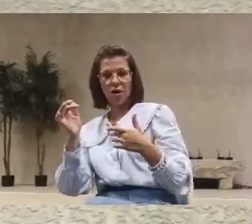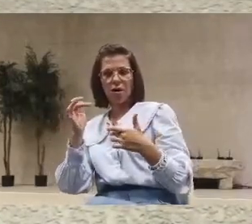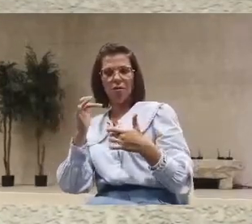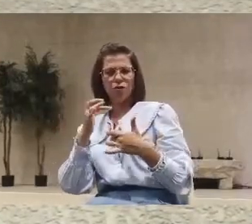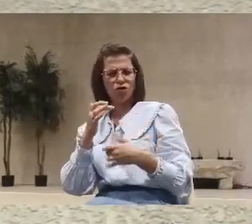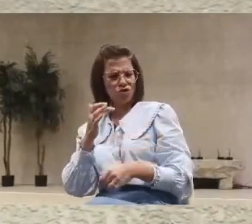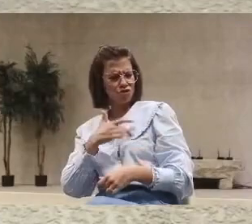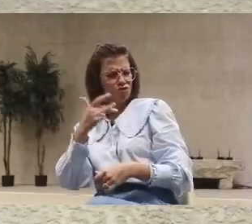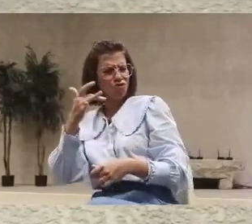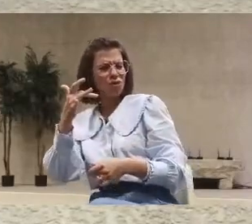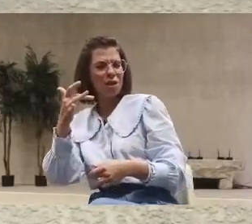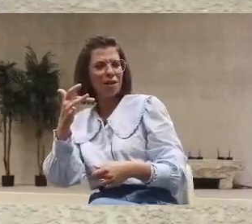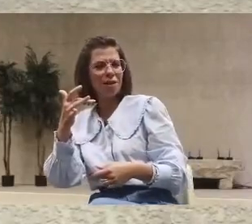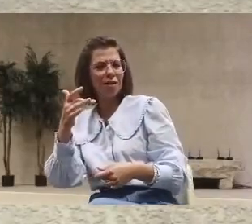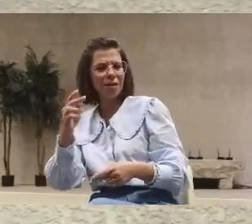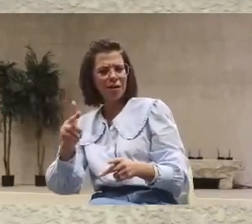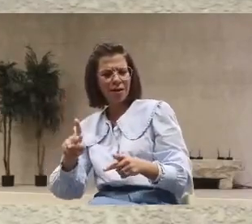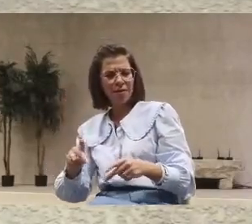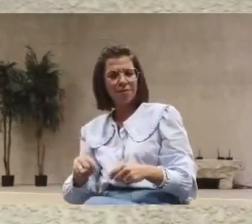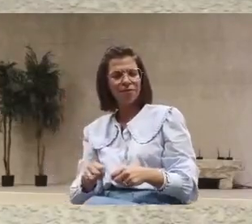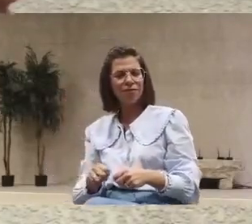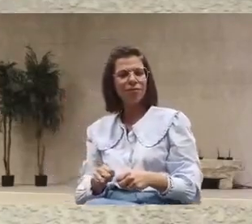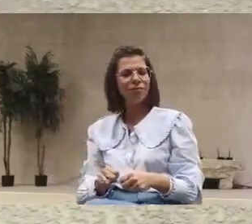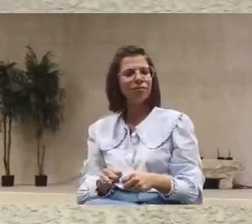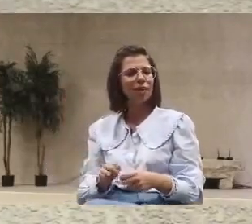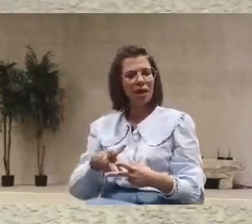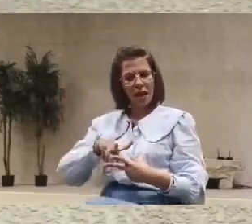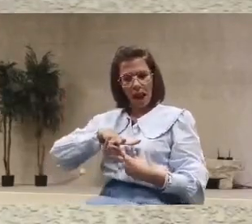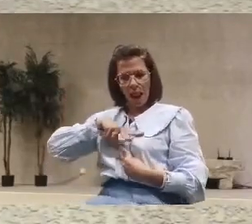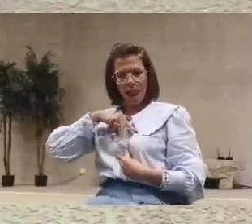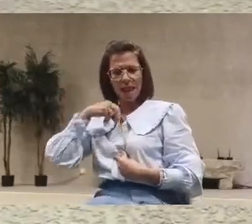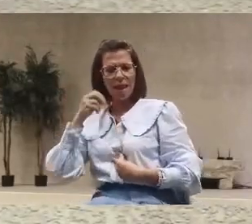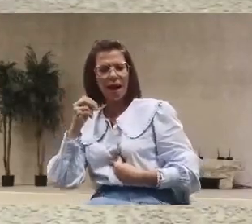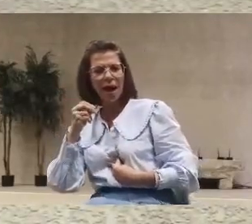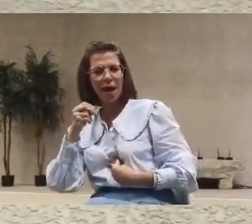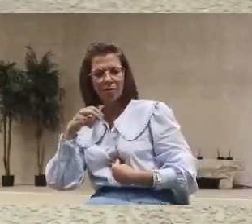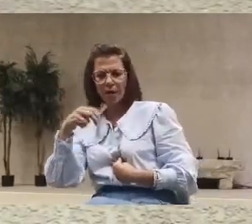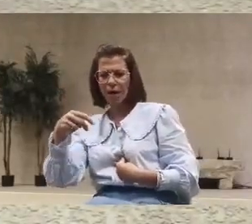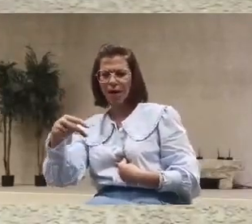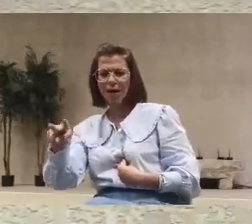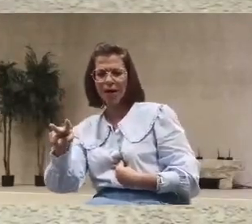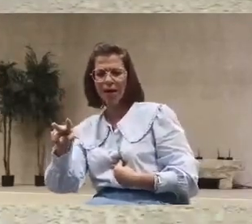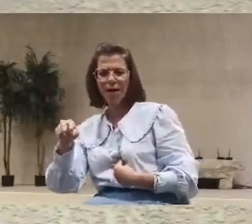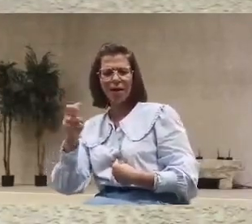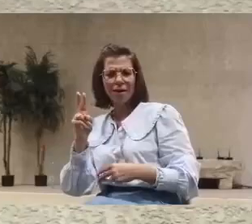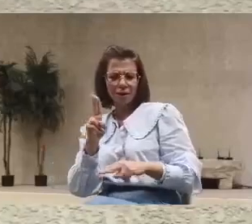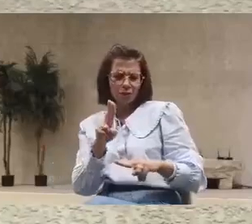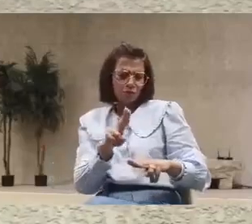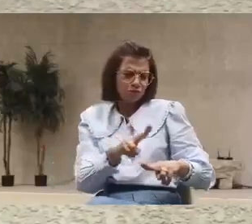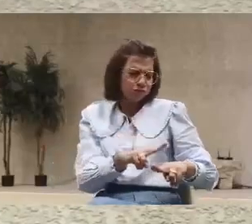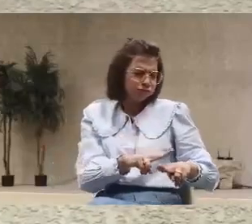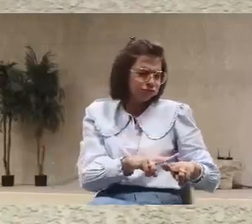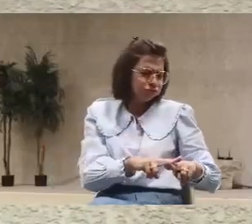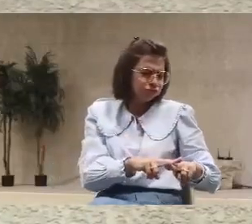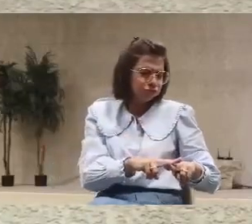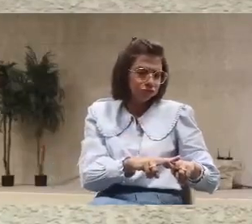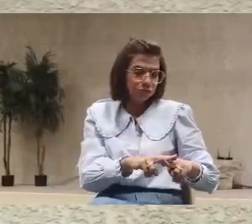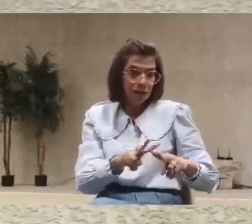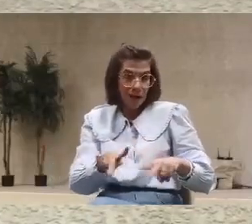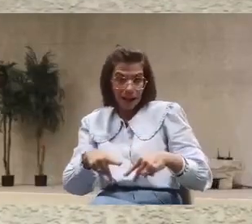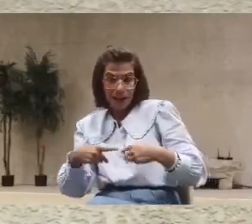âme passer de la mort à la vie nous voyons quelqu'un qui était tenu maltraité par l'ennemi courbé